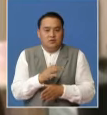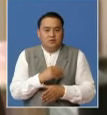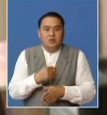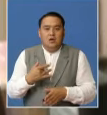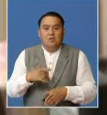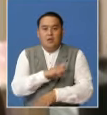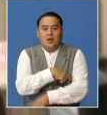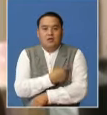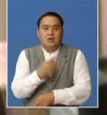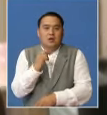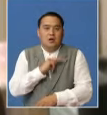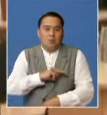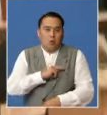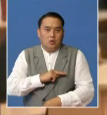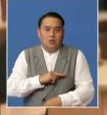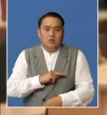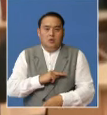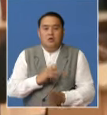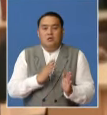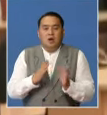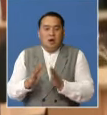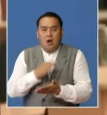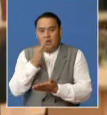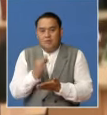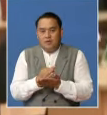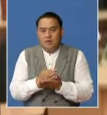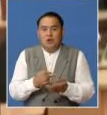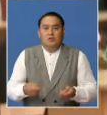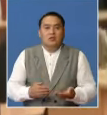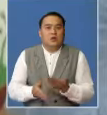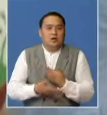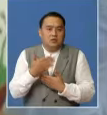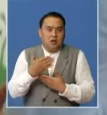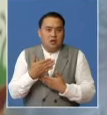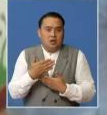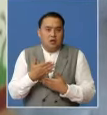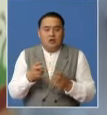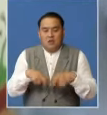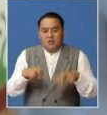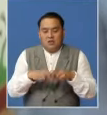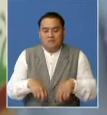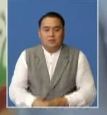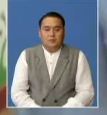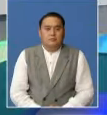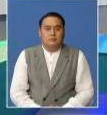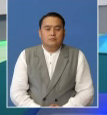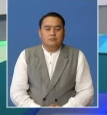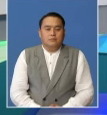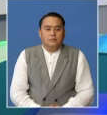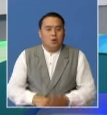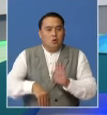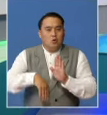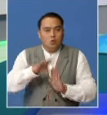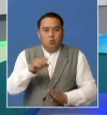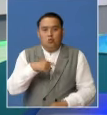делу медицинские работники понесли дисциплинарное и административное наказание. Идет расследование.